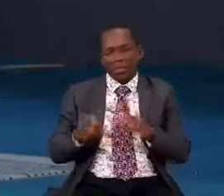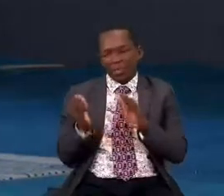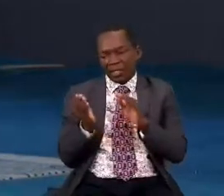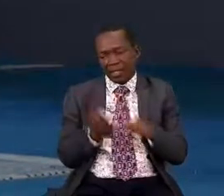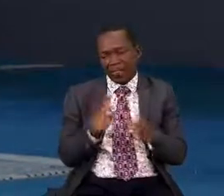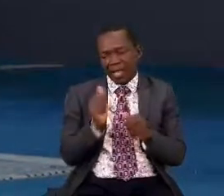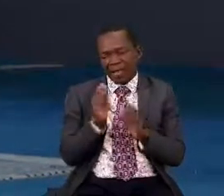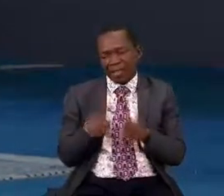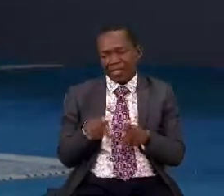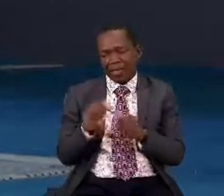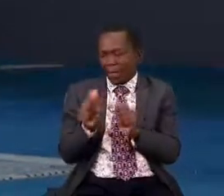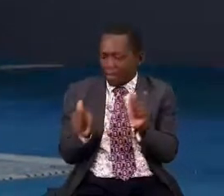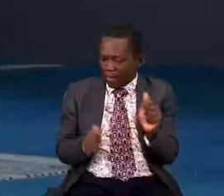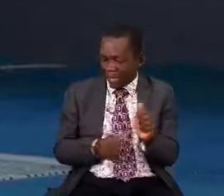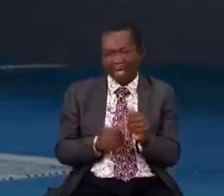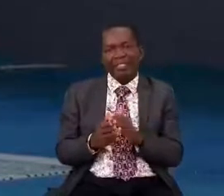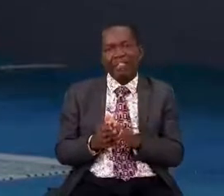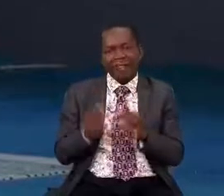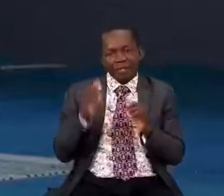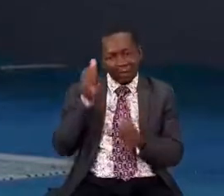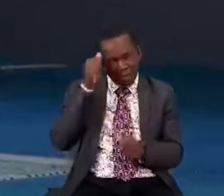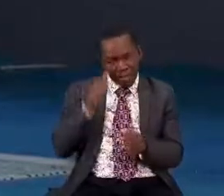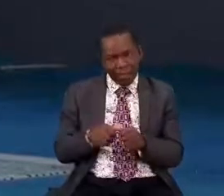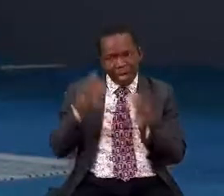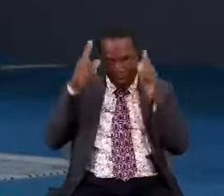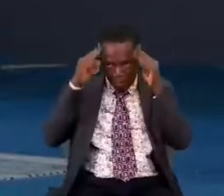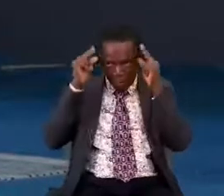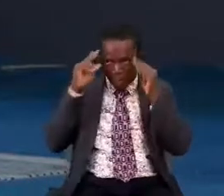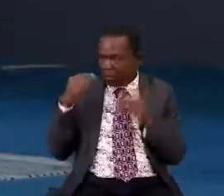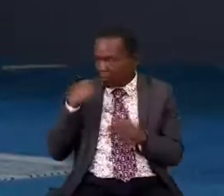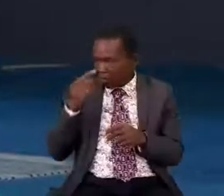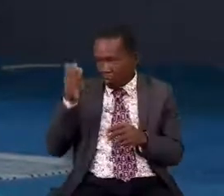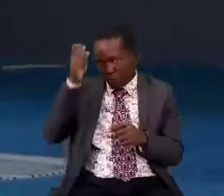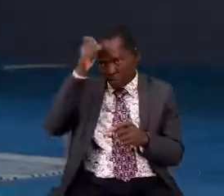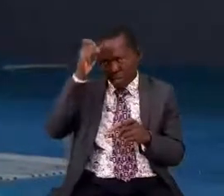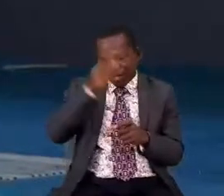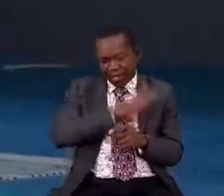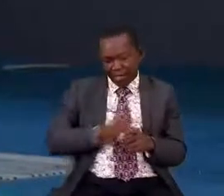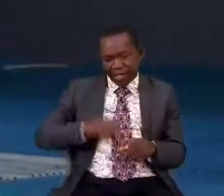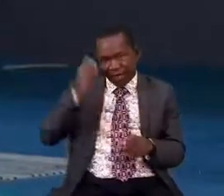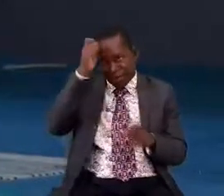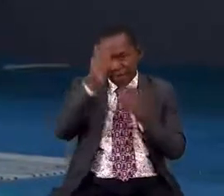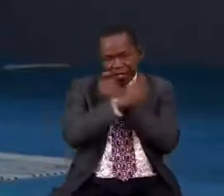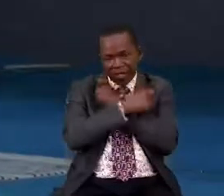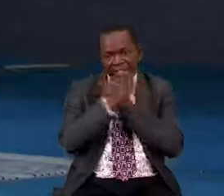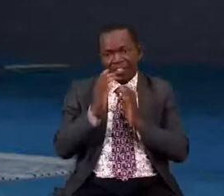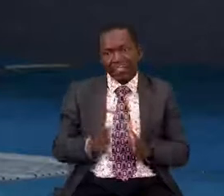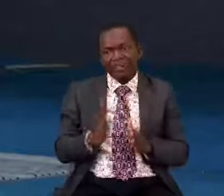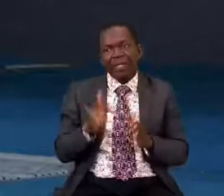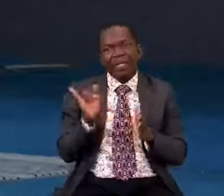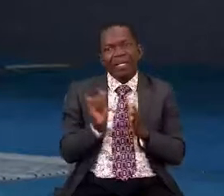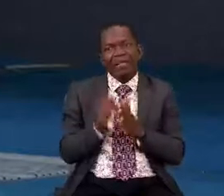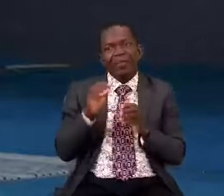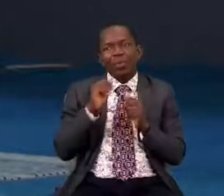Même rien ne sera laissé derrière. Tout ce peuple, les enfants, prends-les dans le ministère. Les